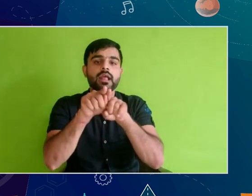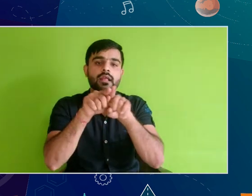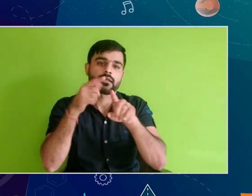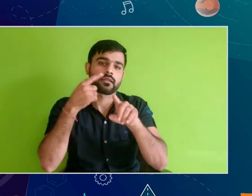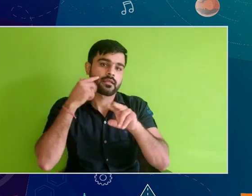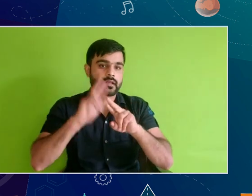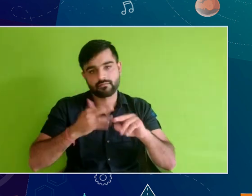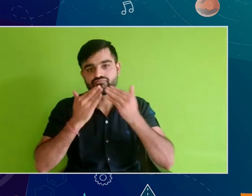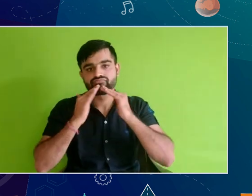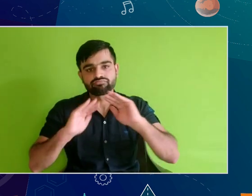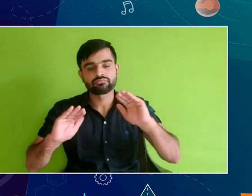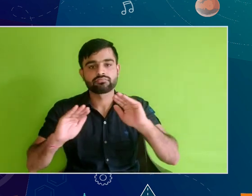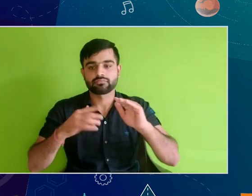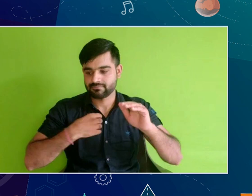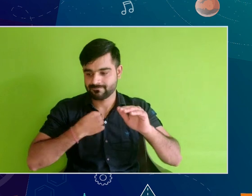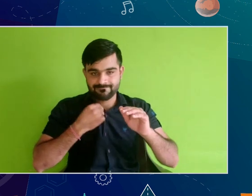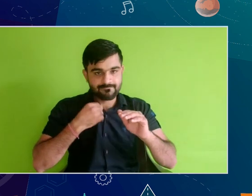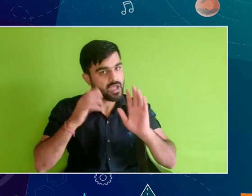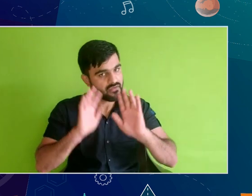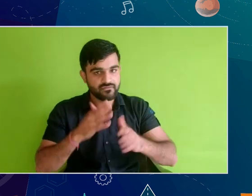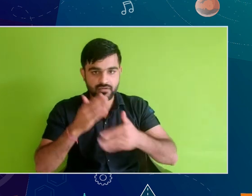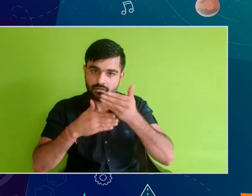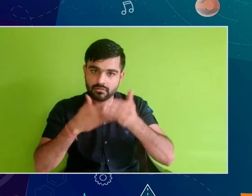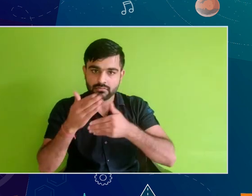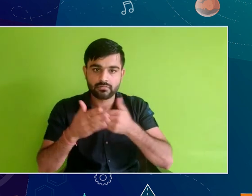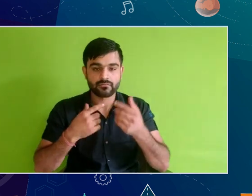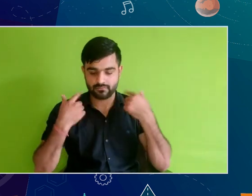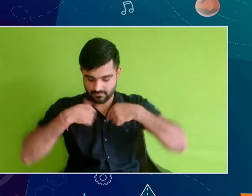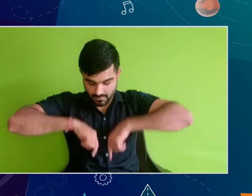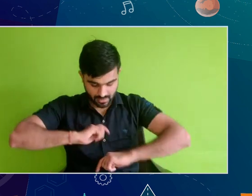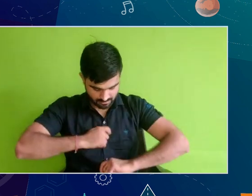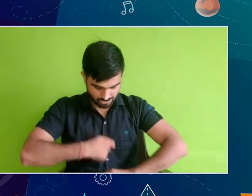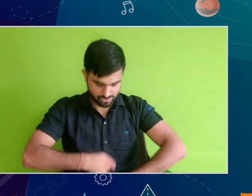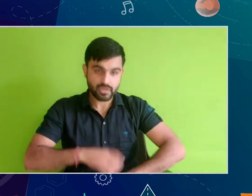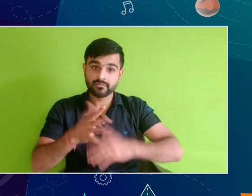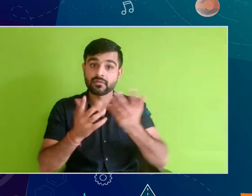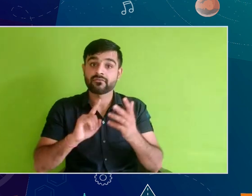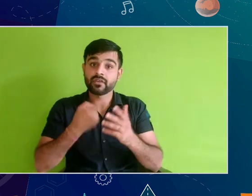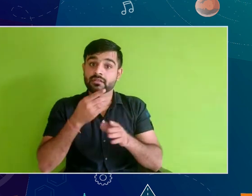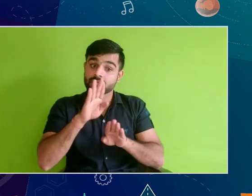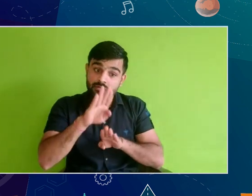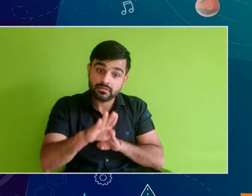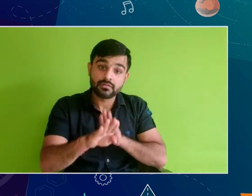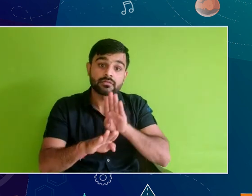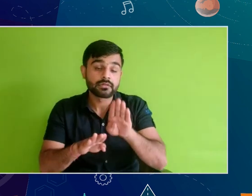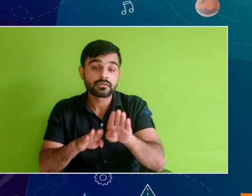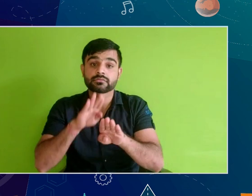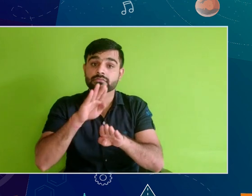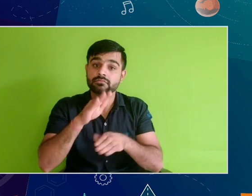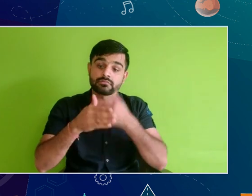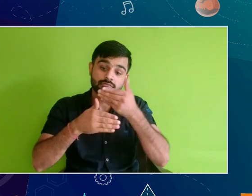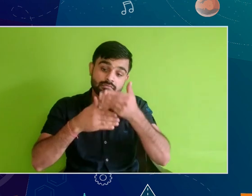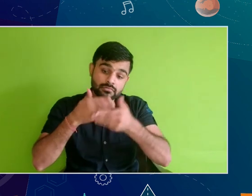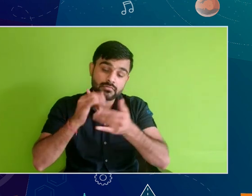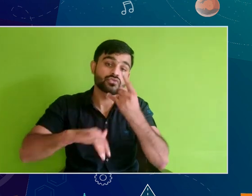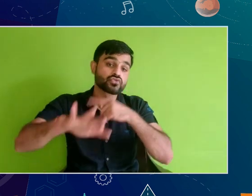को क्लोदिंग सिखाना है कि आपको शर्ट कैसे पहननी है, तो मैं स्टेप बाय स्टेप अगर उसे चीजें सोशल स्टोरी के फॉर्म